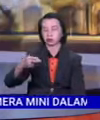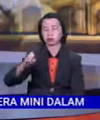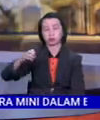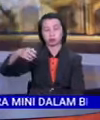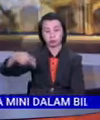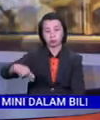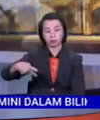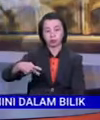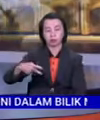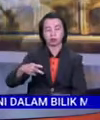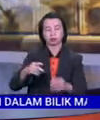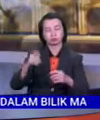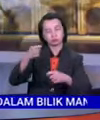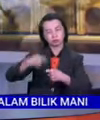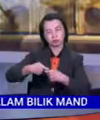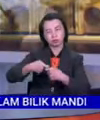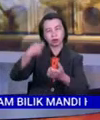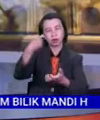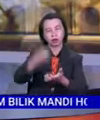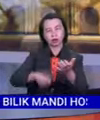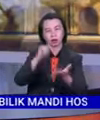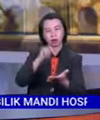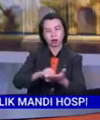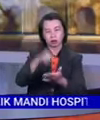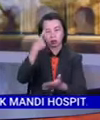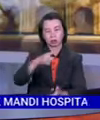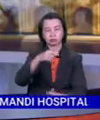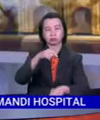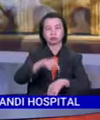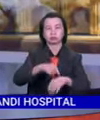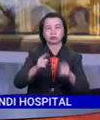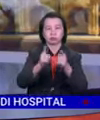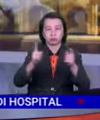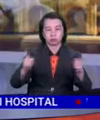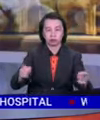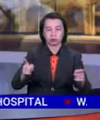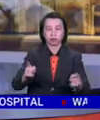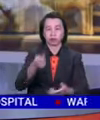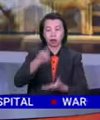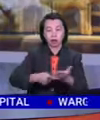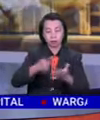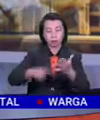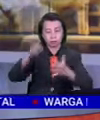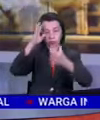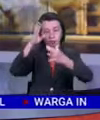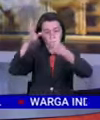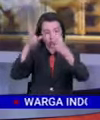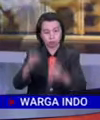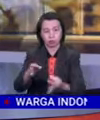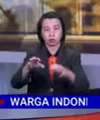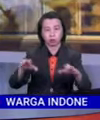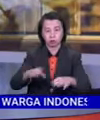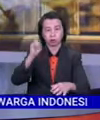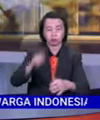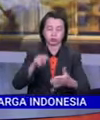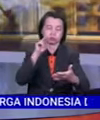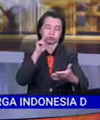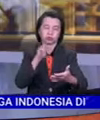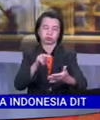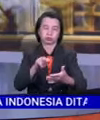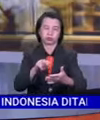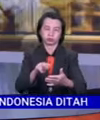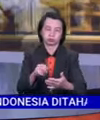HEP menstabilkan harga ayam untuk manfaat jangka masa panjang. Sebarang keputusan yang diambil perlu melihat